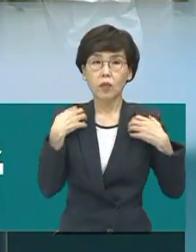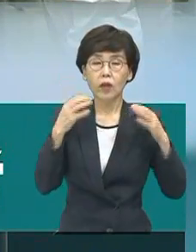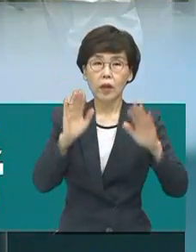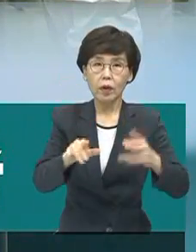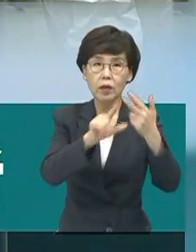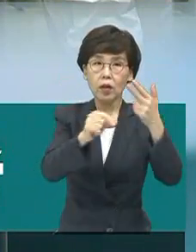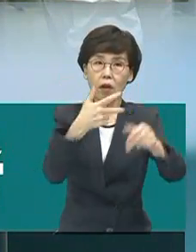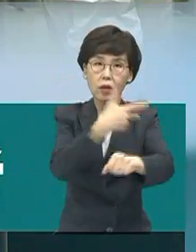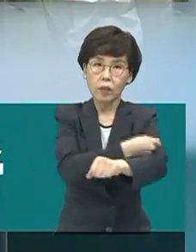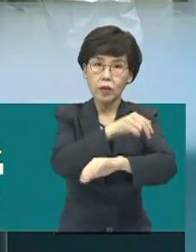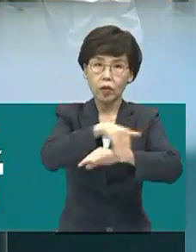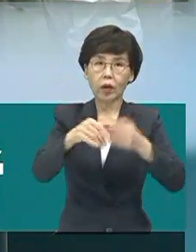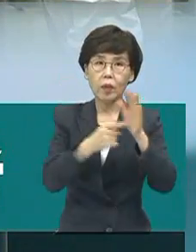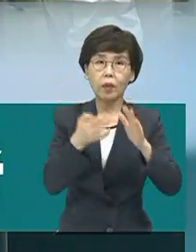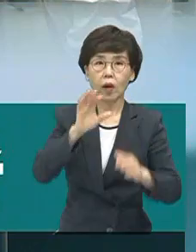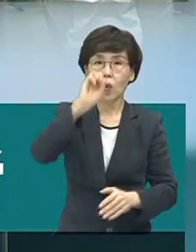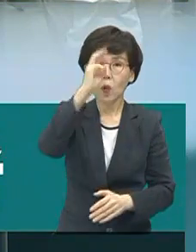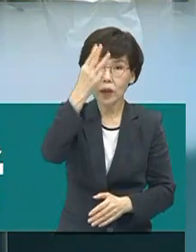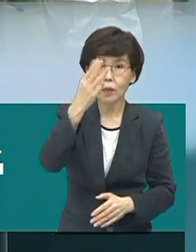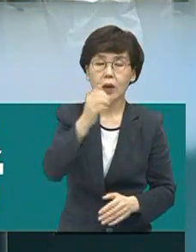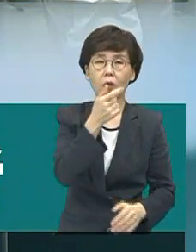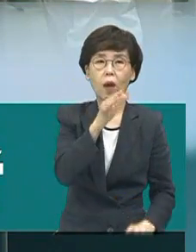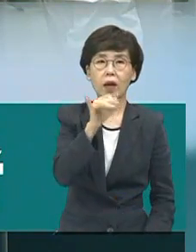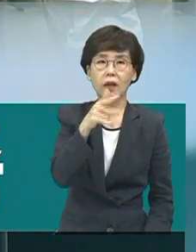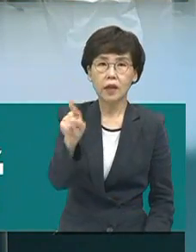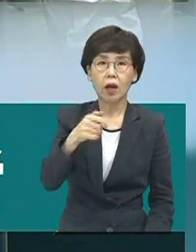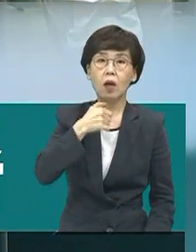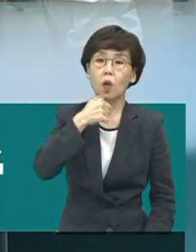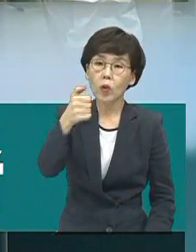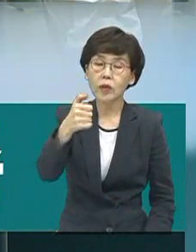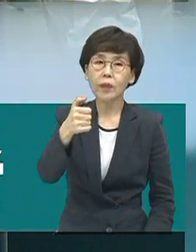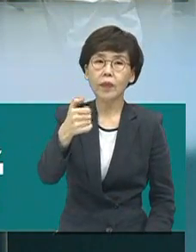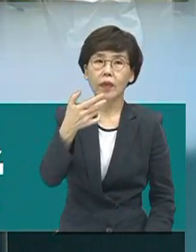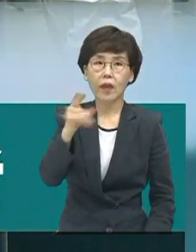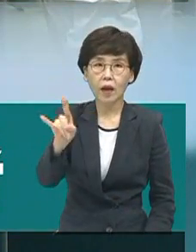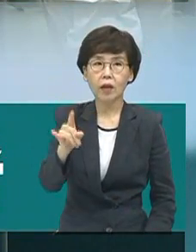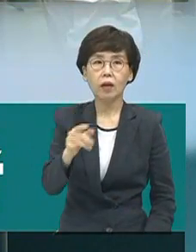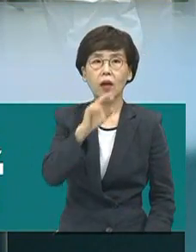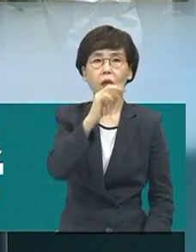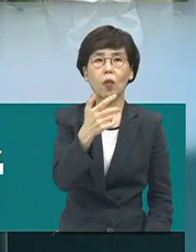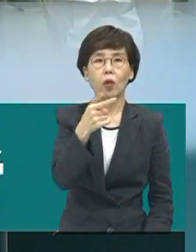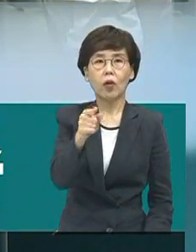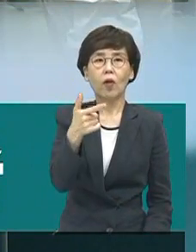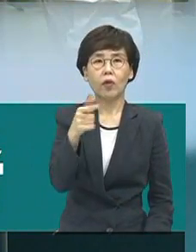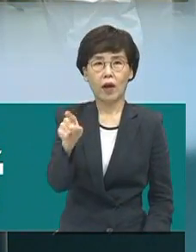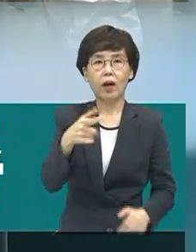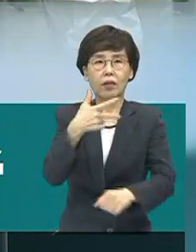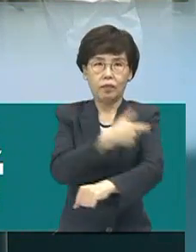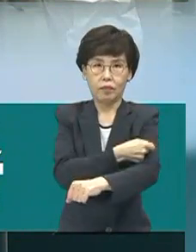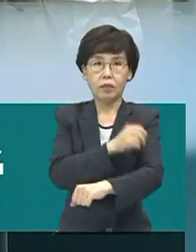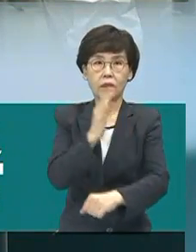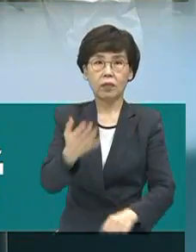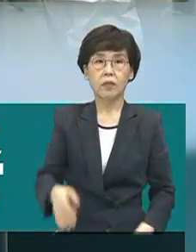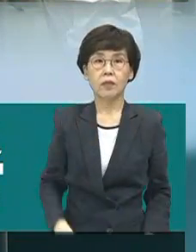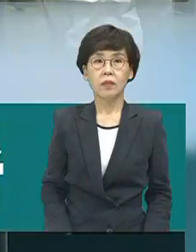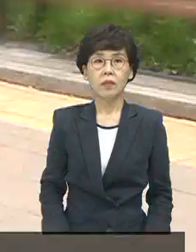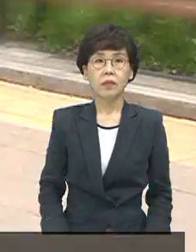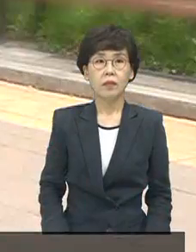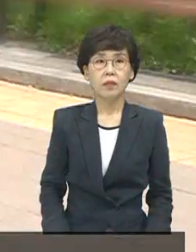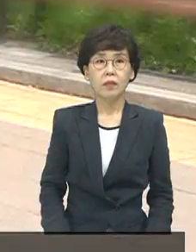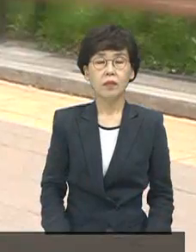계획을 발표했는데 고3은 화이자를, 50대는 모더나 백신을 맞게 됩니다. 안상호 기자입니다.